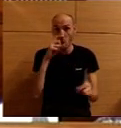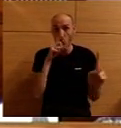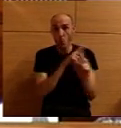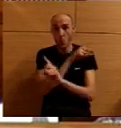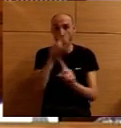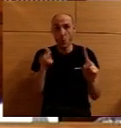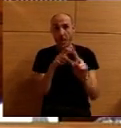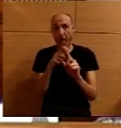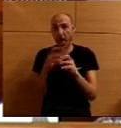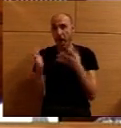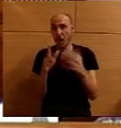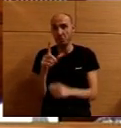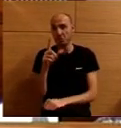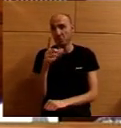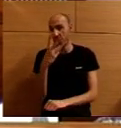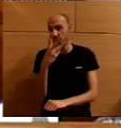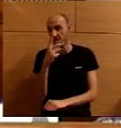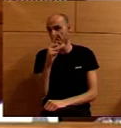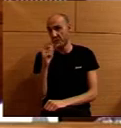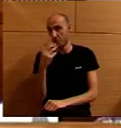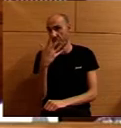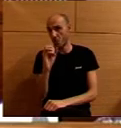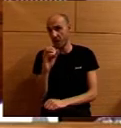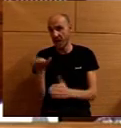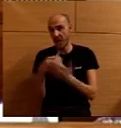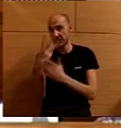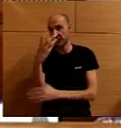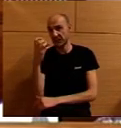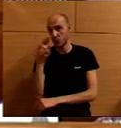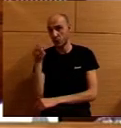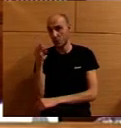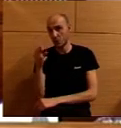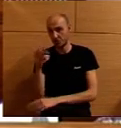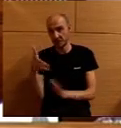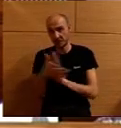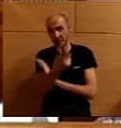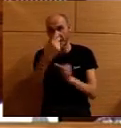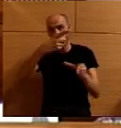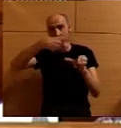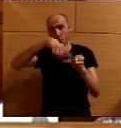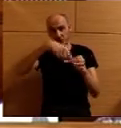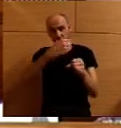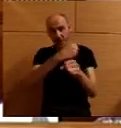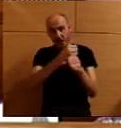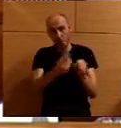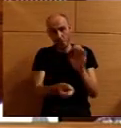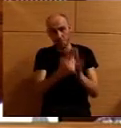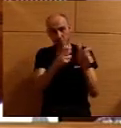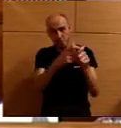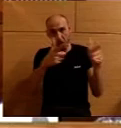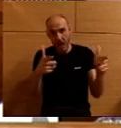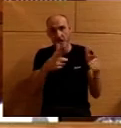anualment entre 150 i 300 euros va fer que invertisca més, que genera més llocs de treball, que millora la